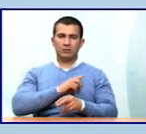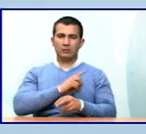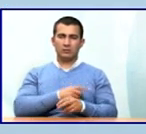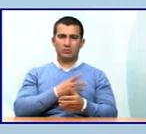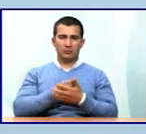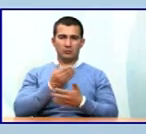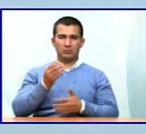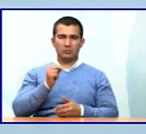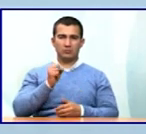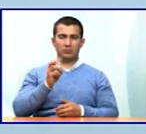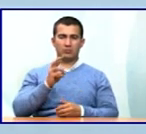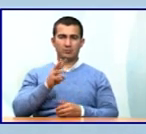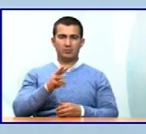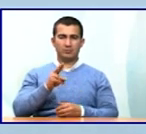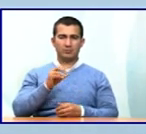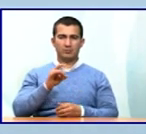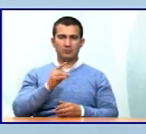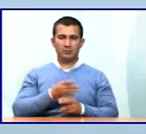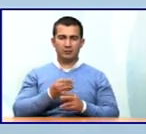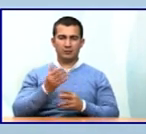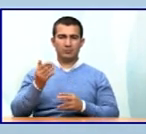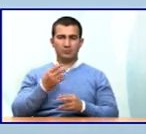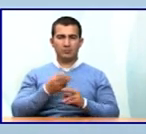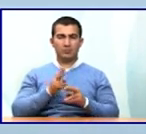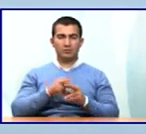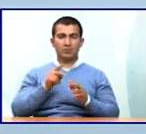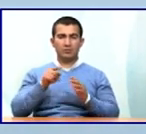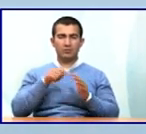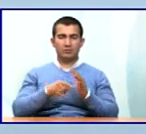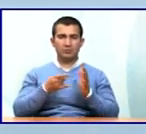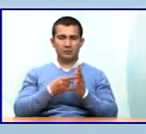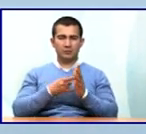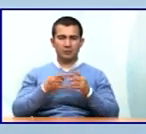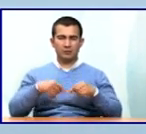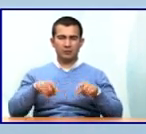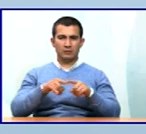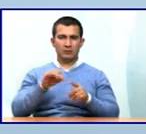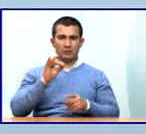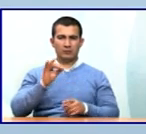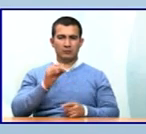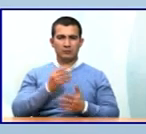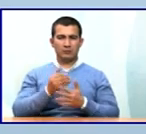amper kuchi deb ataladi va u magnet maydon induksiyasiga,